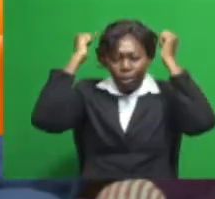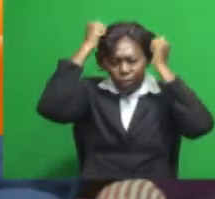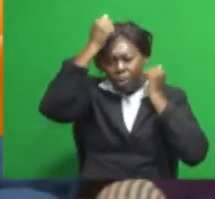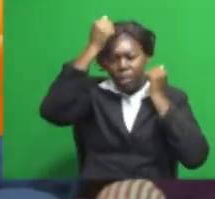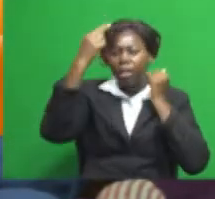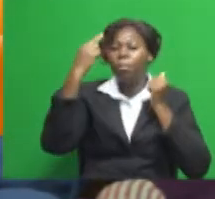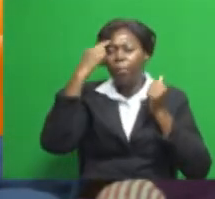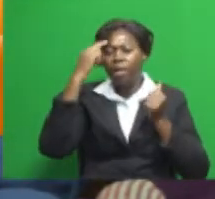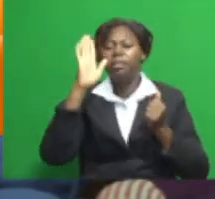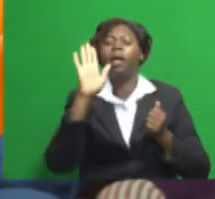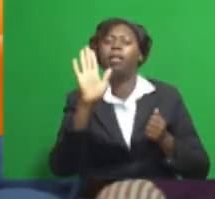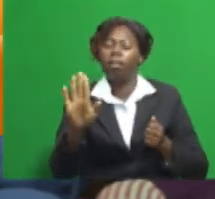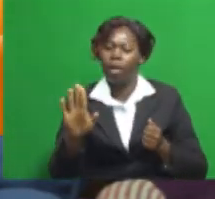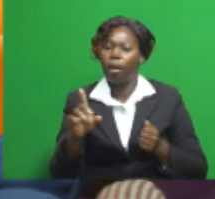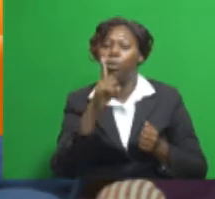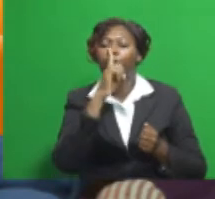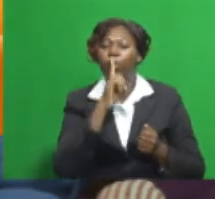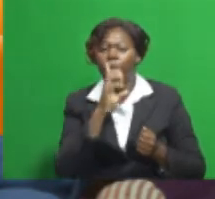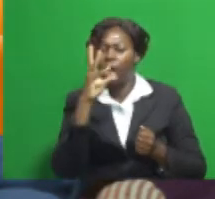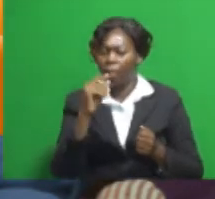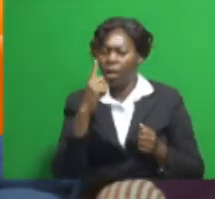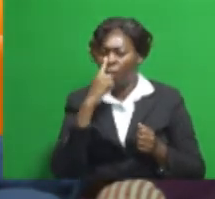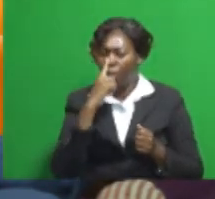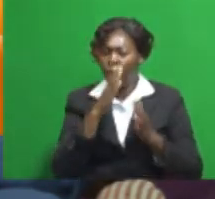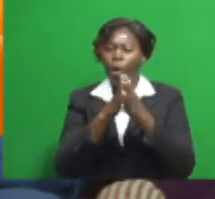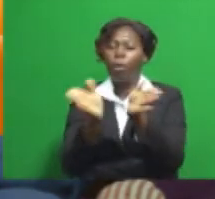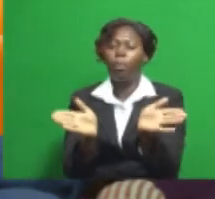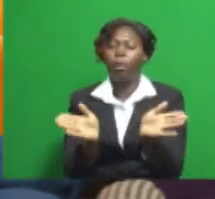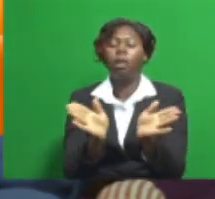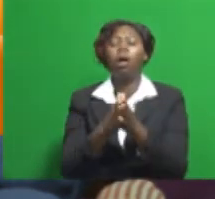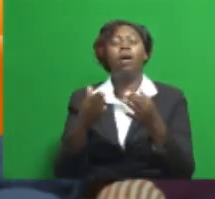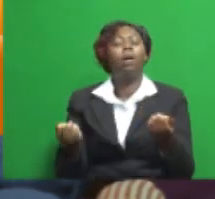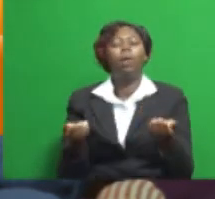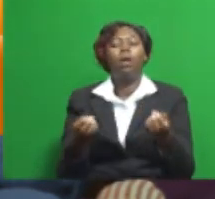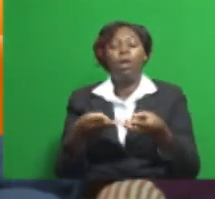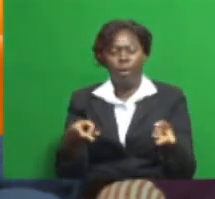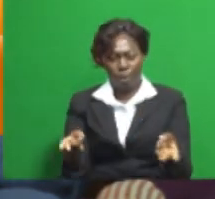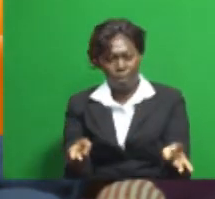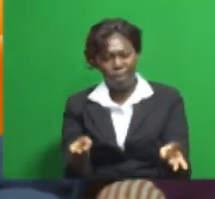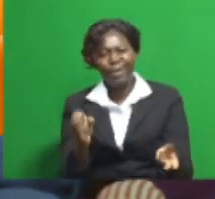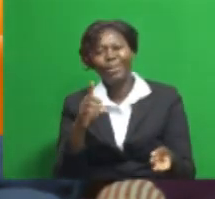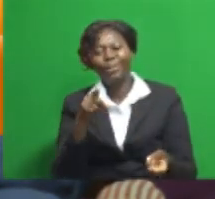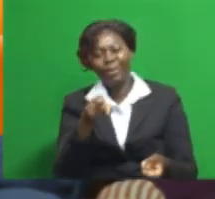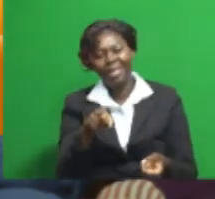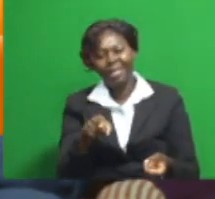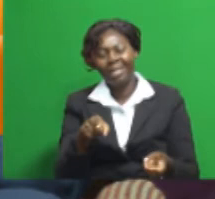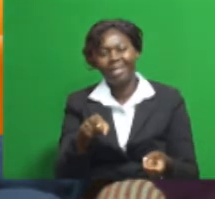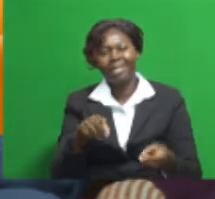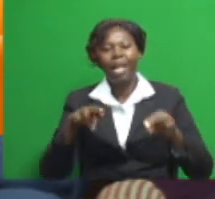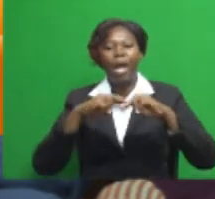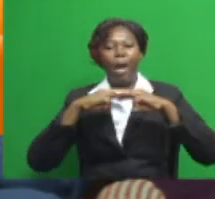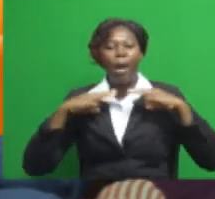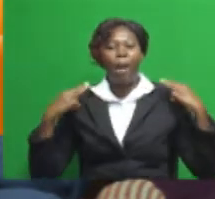pamikoro asi takati tichizarura tikasawana munhu mukati zvino mukuru wetemberi navaprisita vakuru